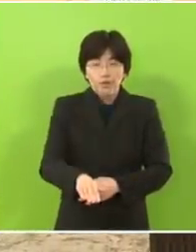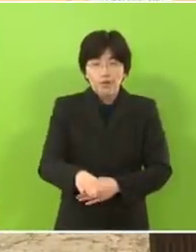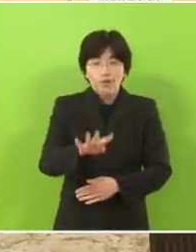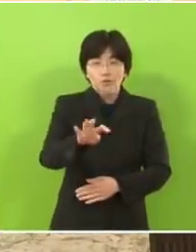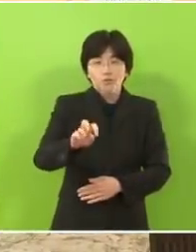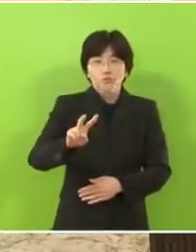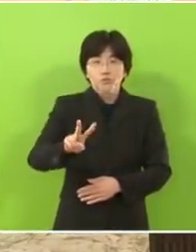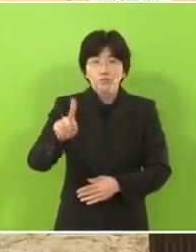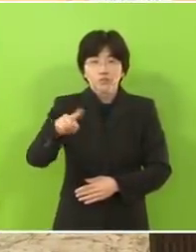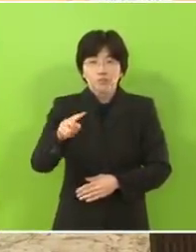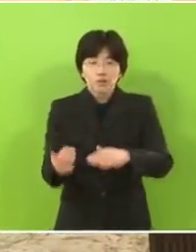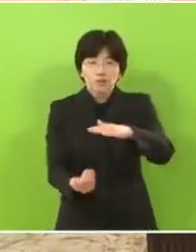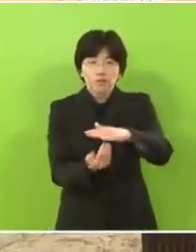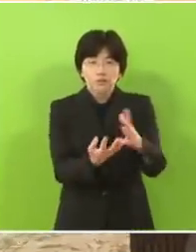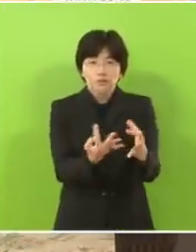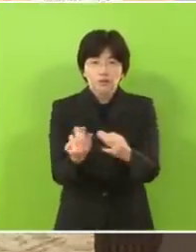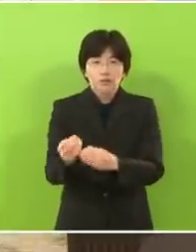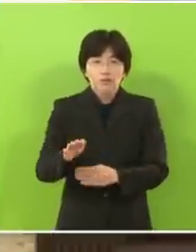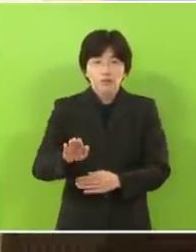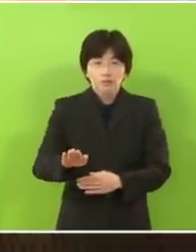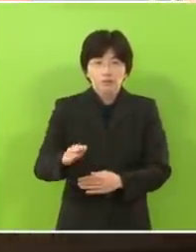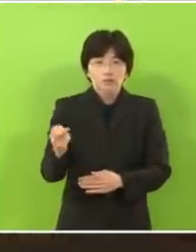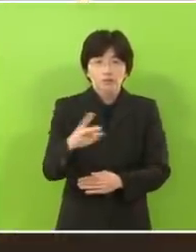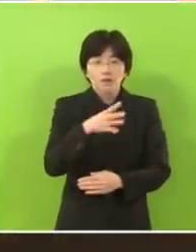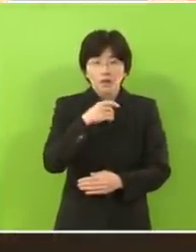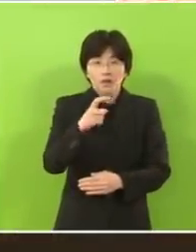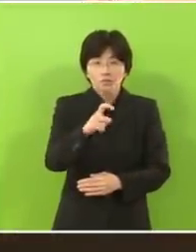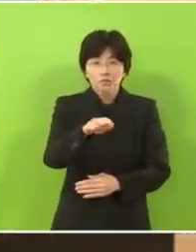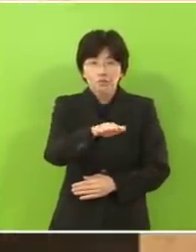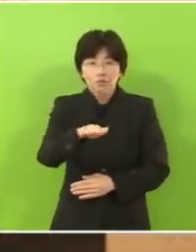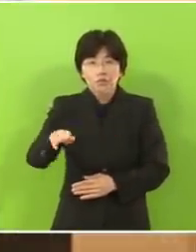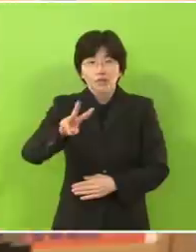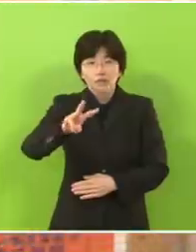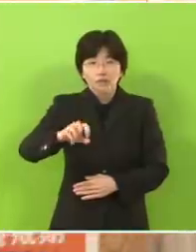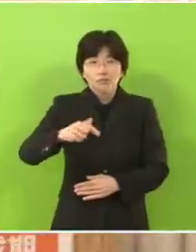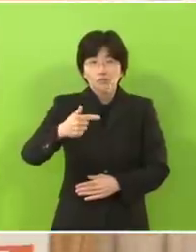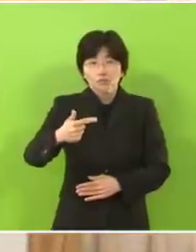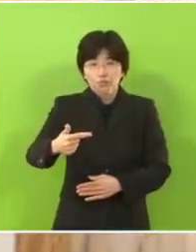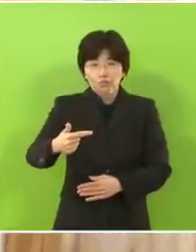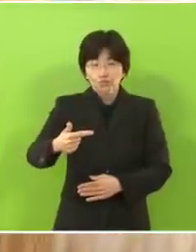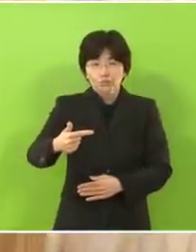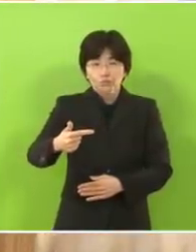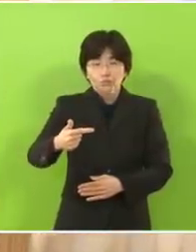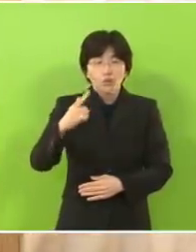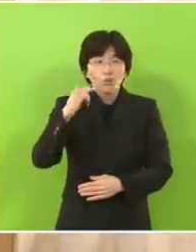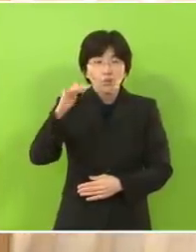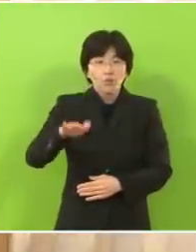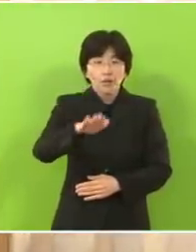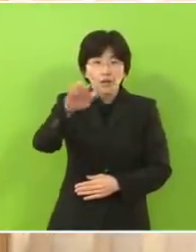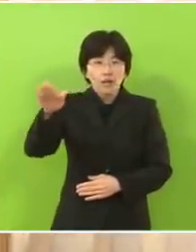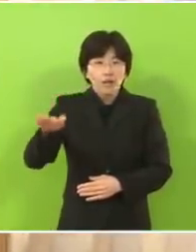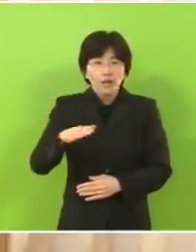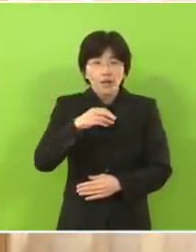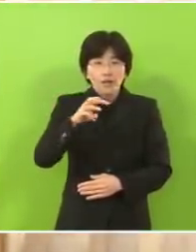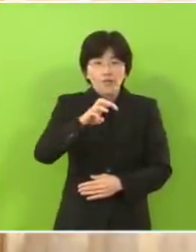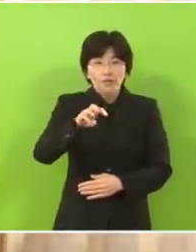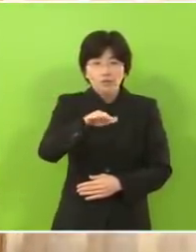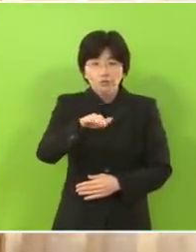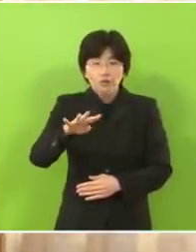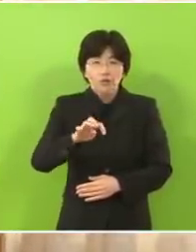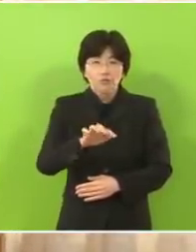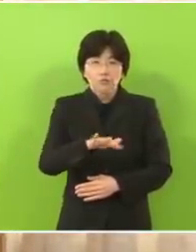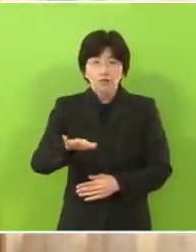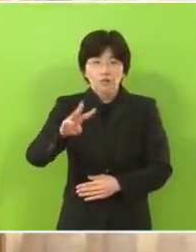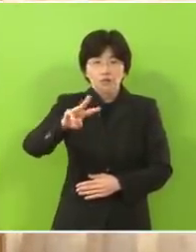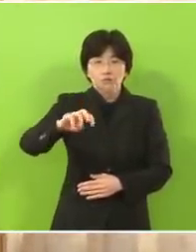42名で最多となっていますまた10代が36名その親世代である30代40代が